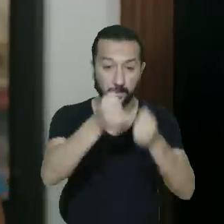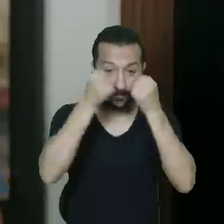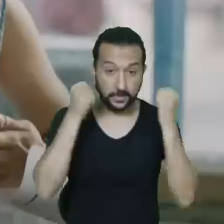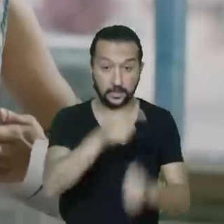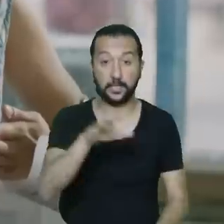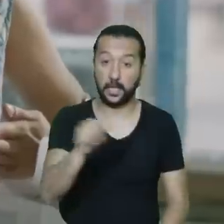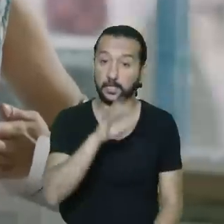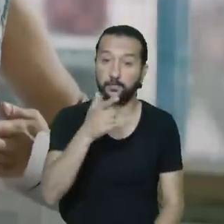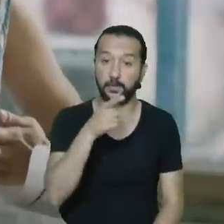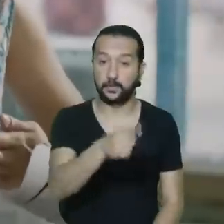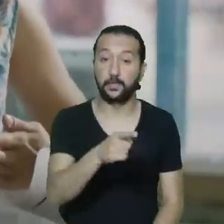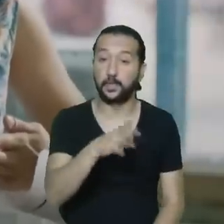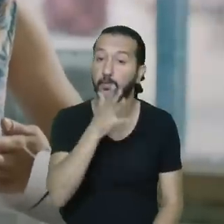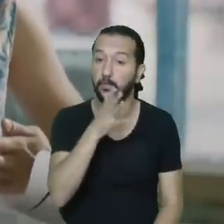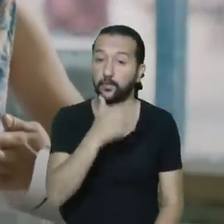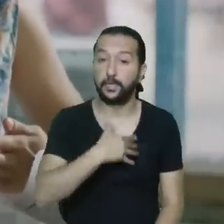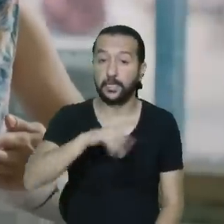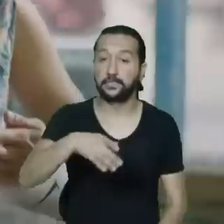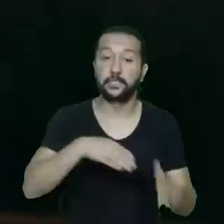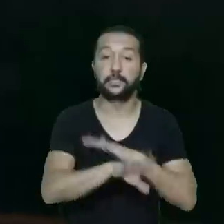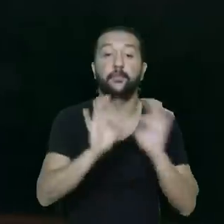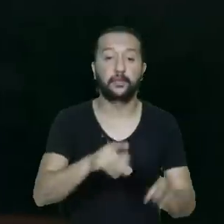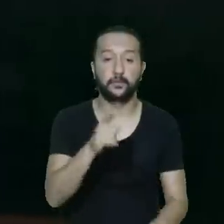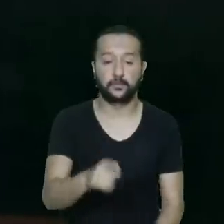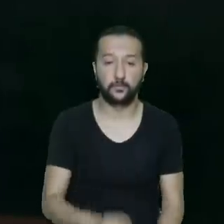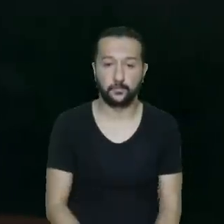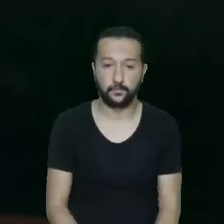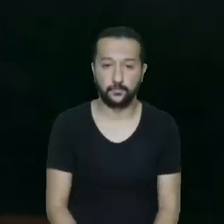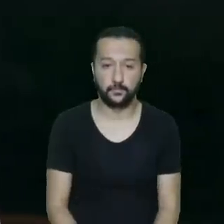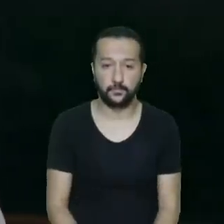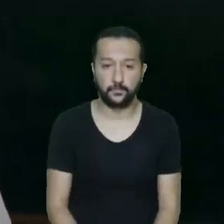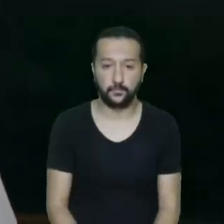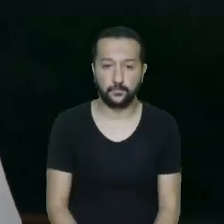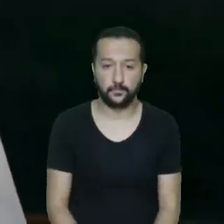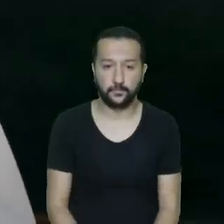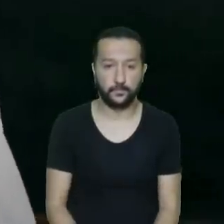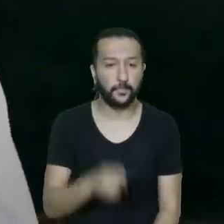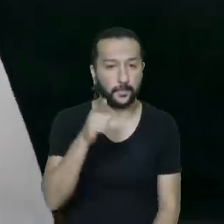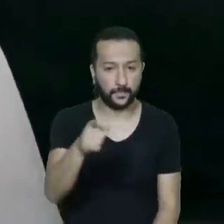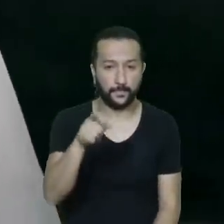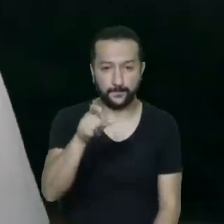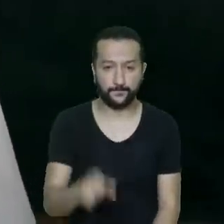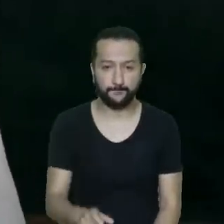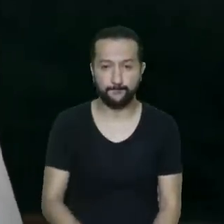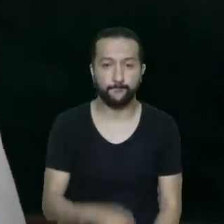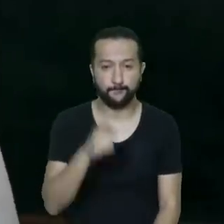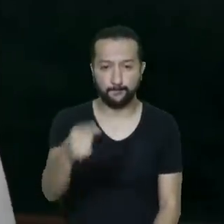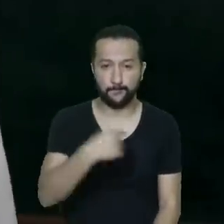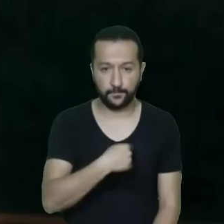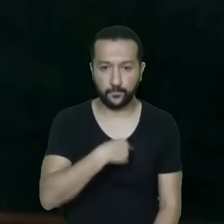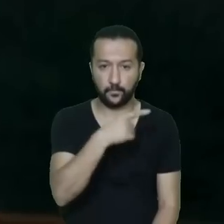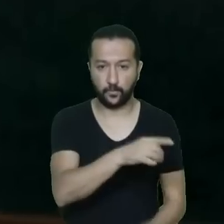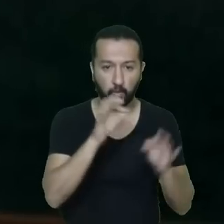Maskeleri sen aldın ama. Ne biliyorum ben, hırsız giymedin. Süleyman mendille treni silerken havası değişti. Sen